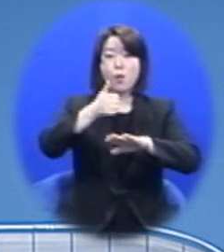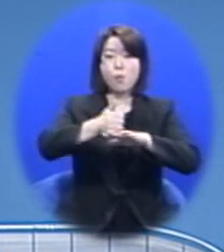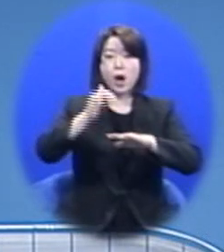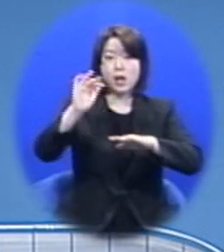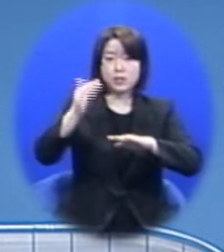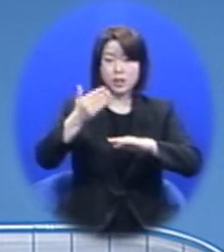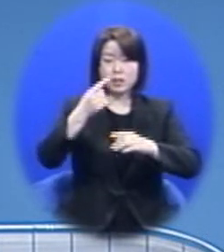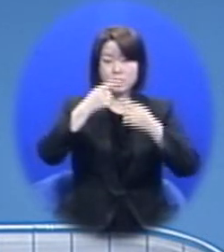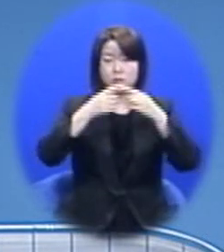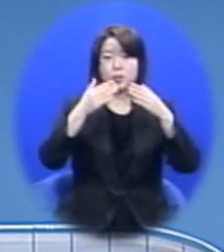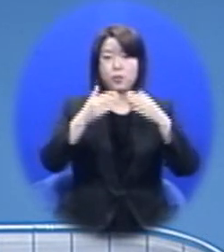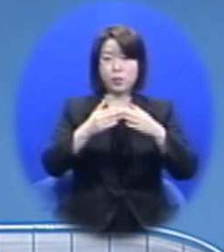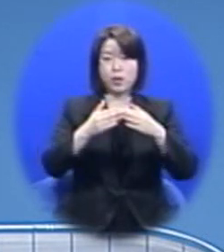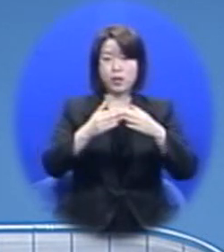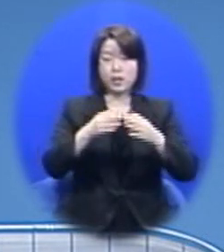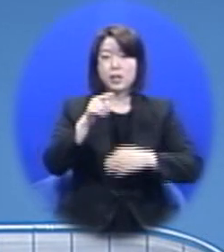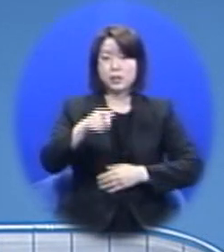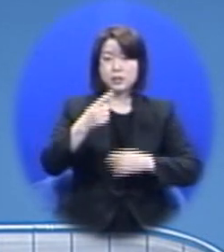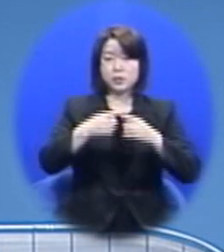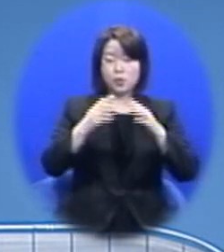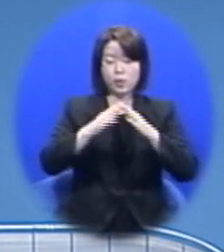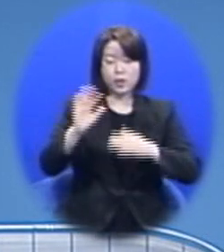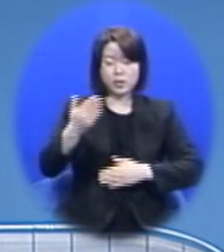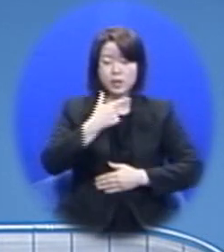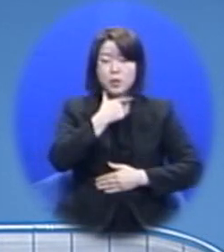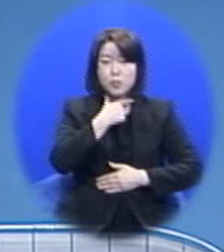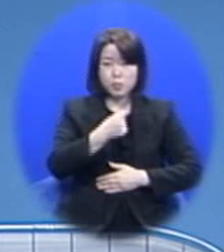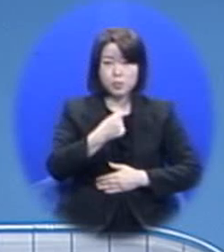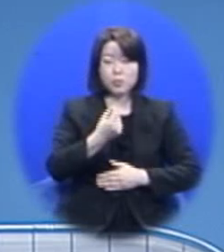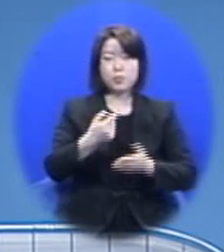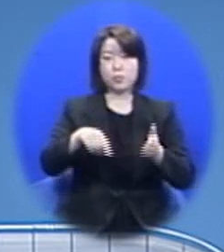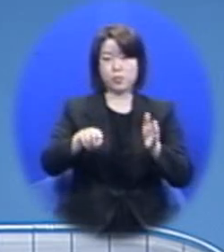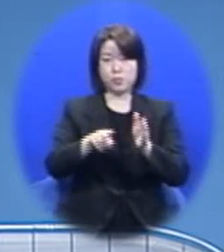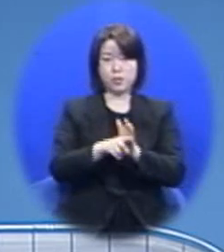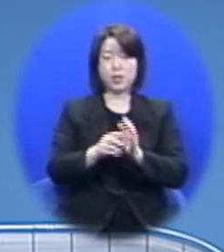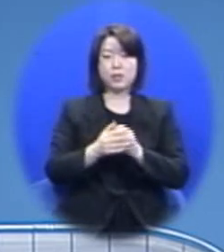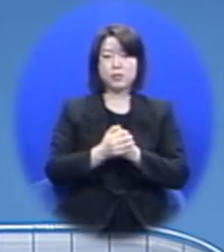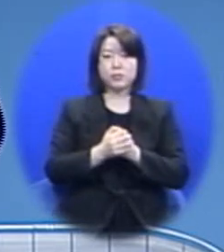교회, 그 교회가 되기를 위해서.